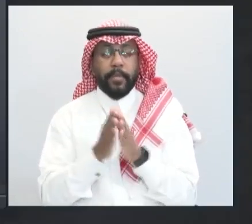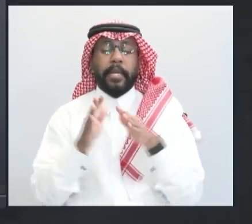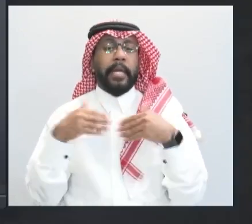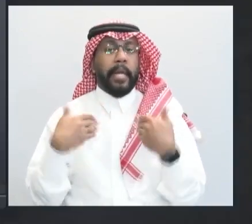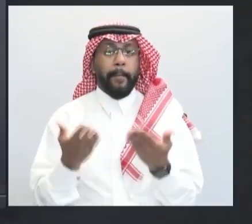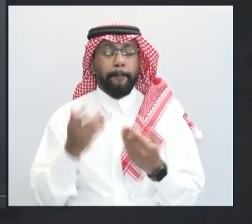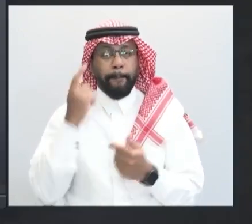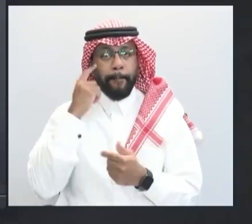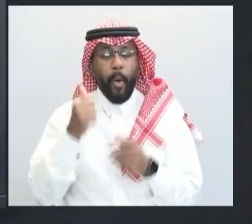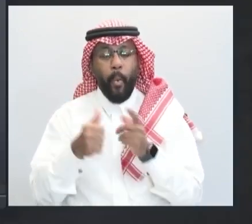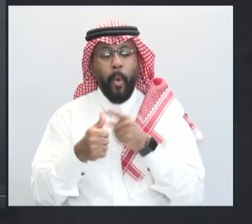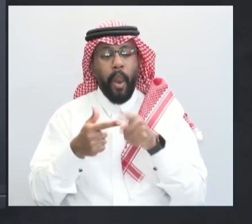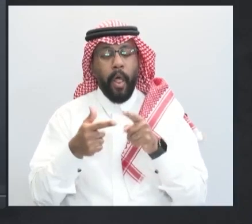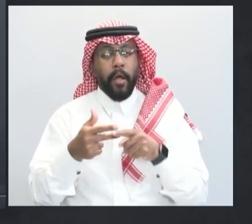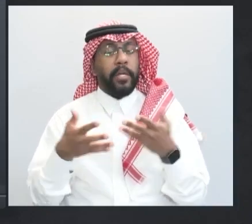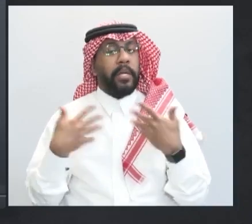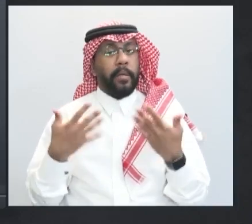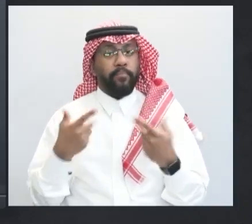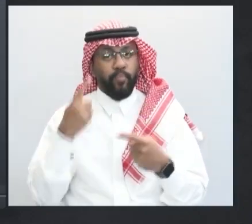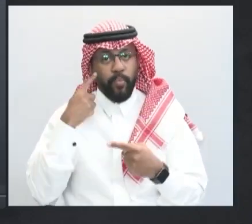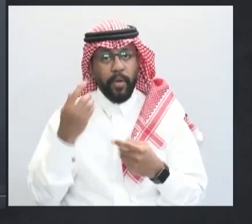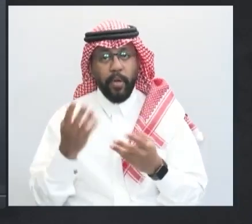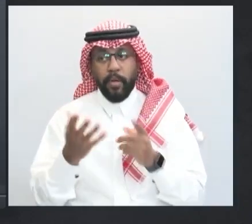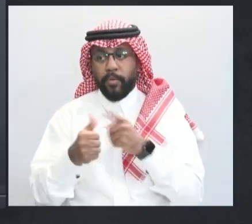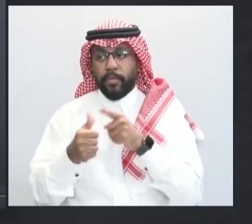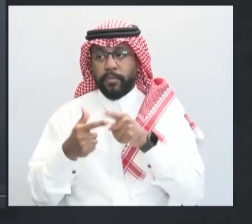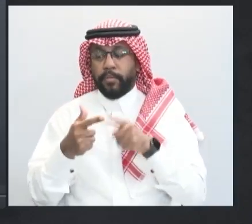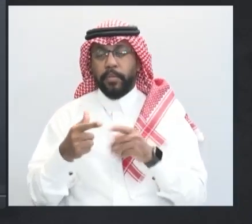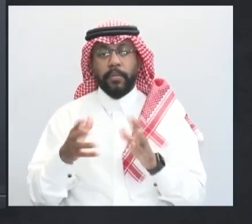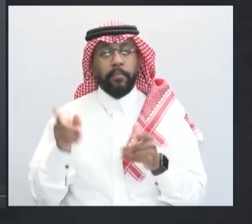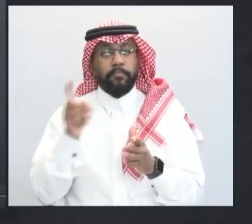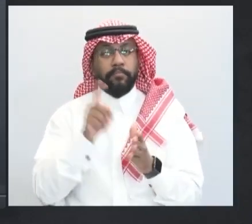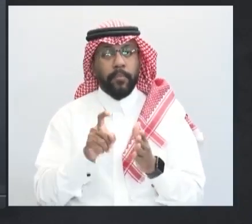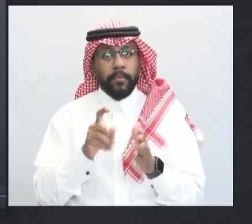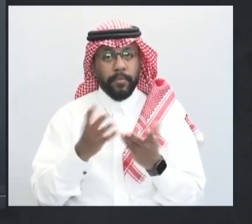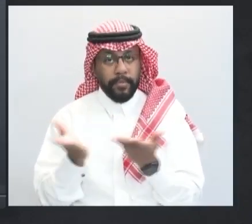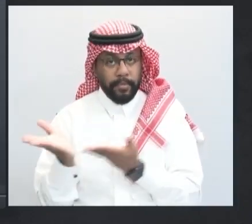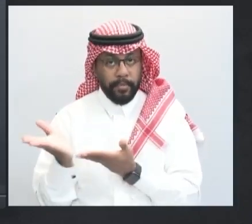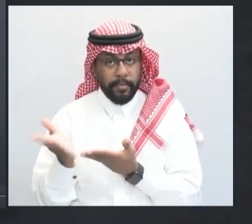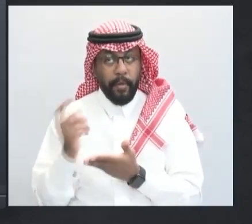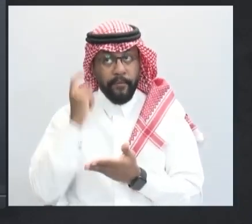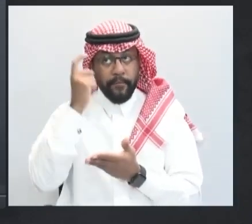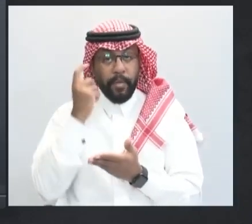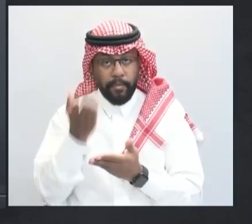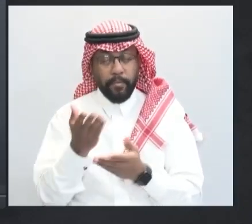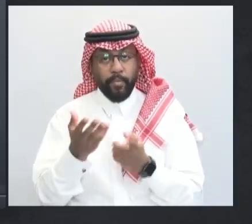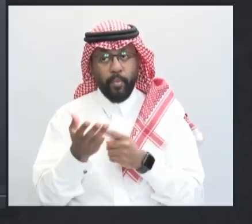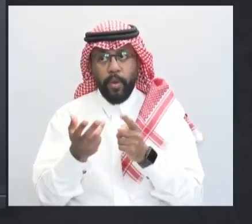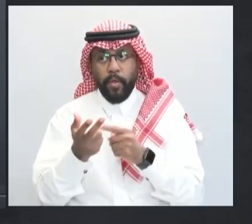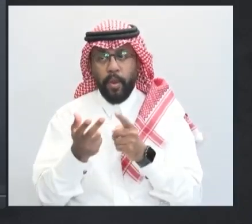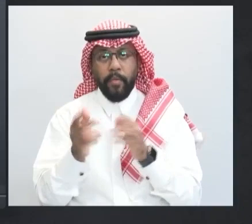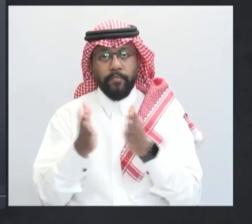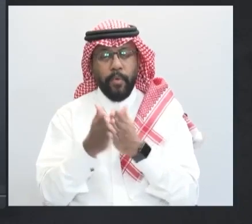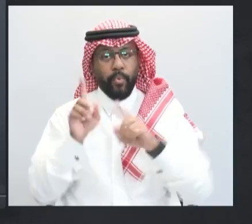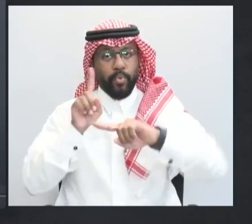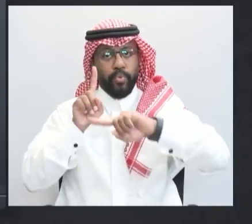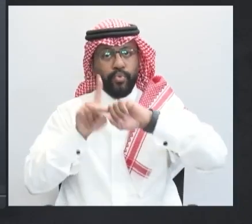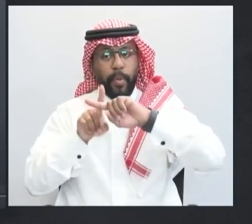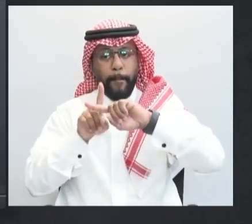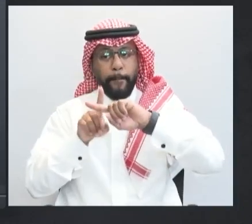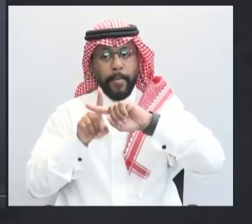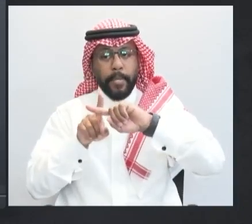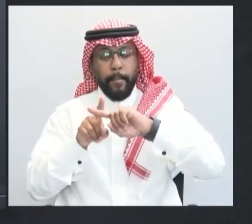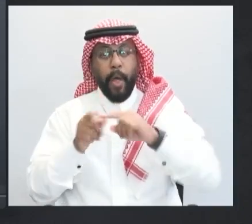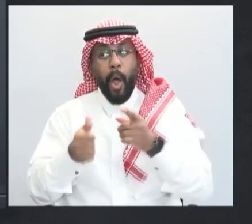اذا في البدايه لابد ان نذكر عند ايجاد قيمه هذه النقود نبدا بماذا احسنتم